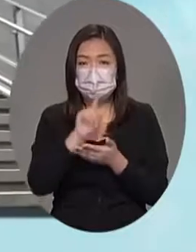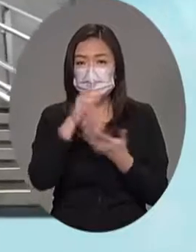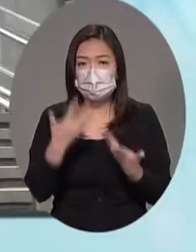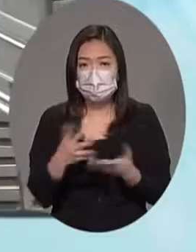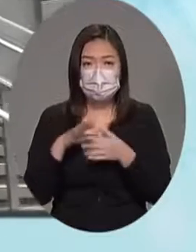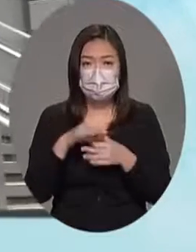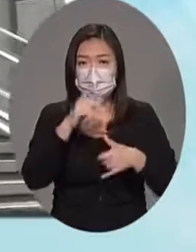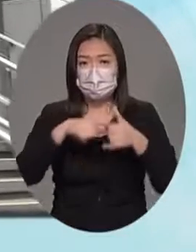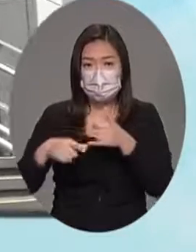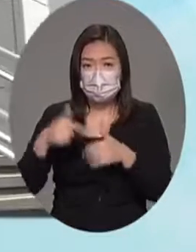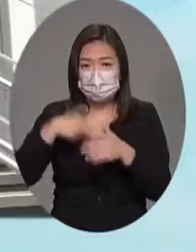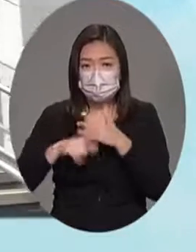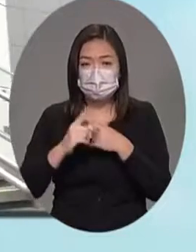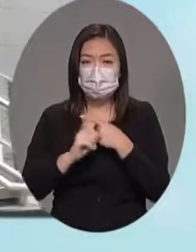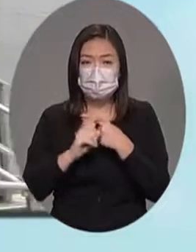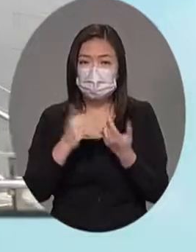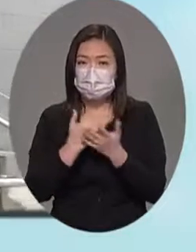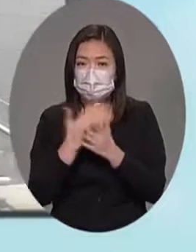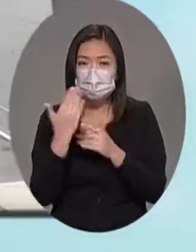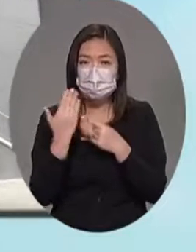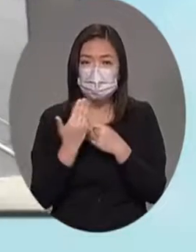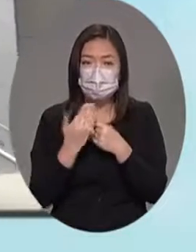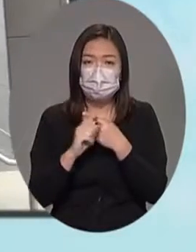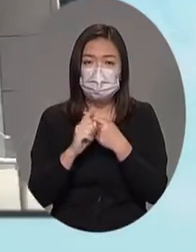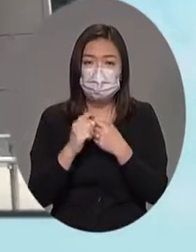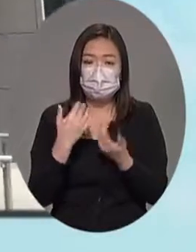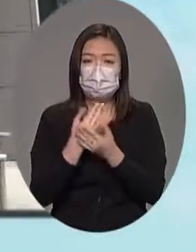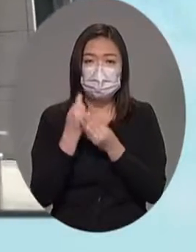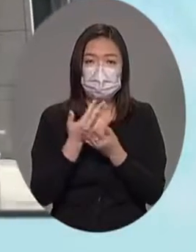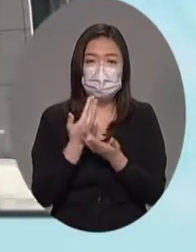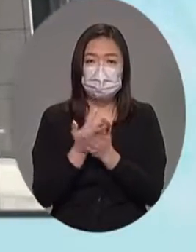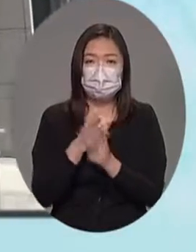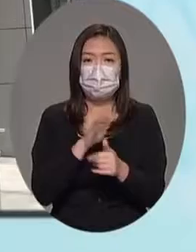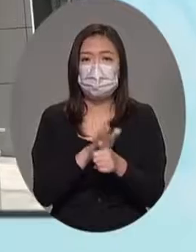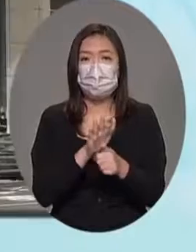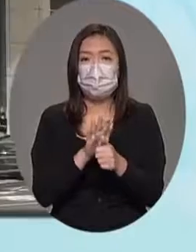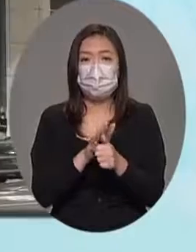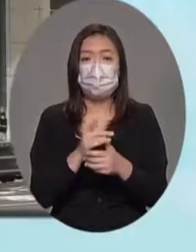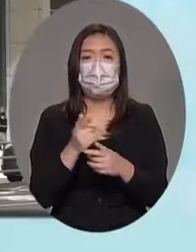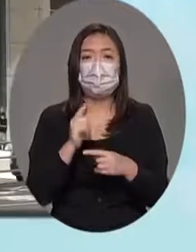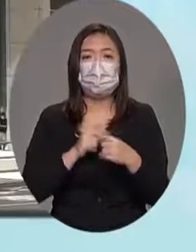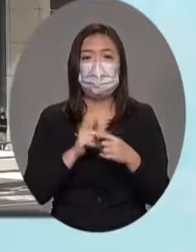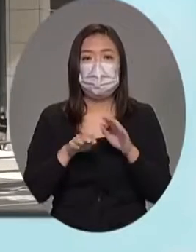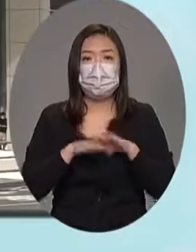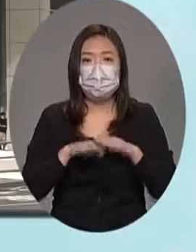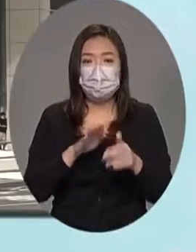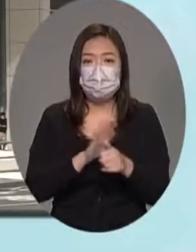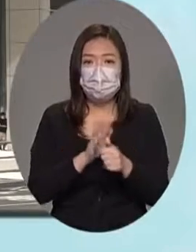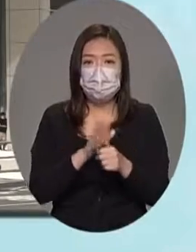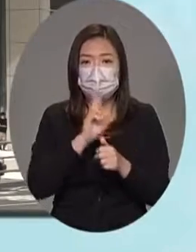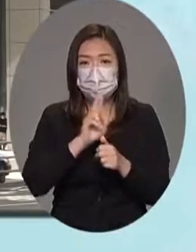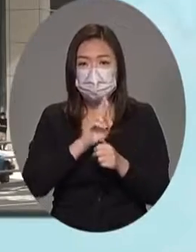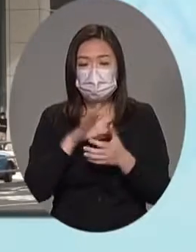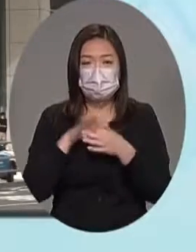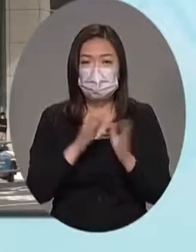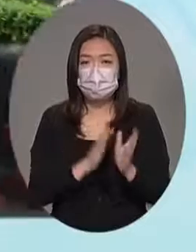關人士所受的潛在威脅，按風險程度提供不同保護，為確保行動的保安同機密性，相關安